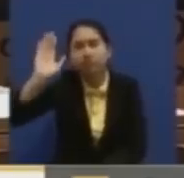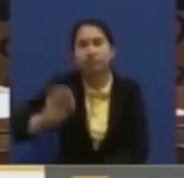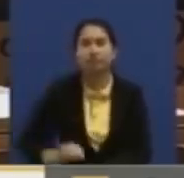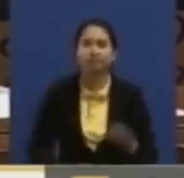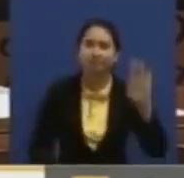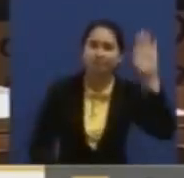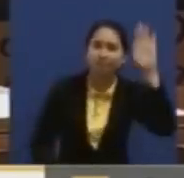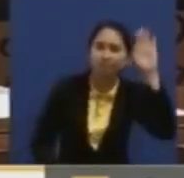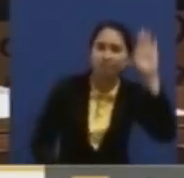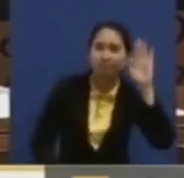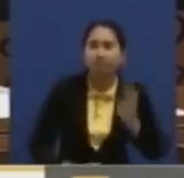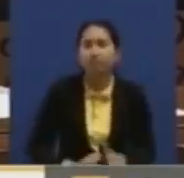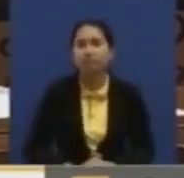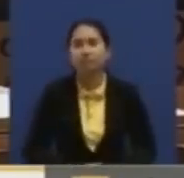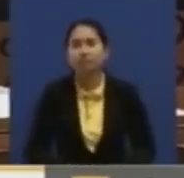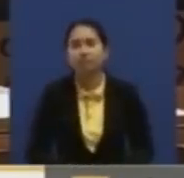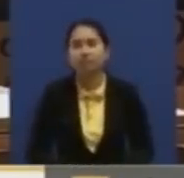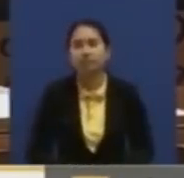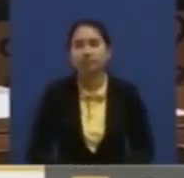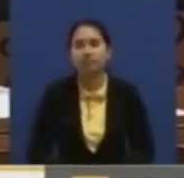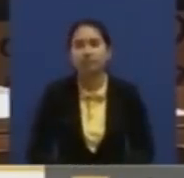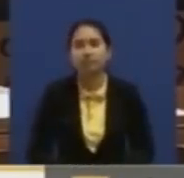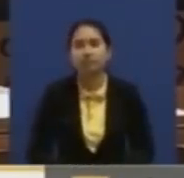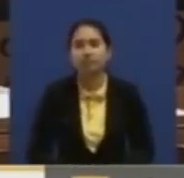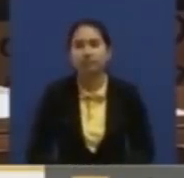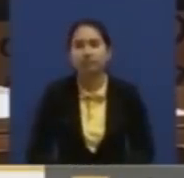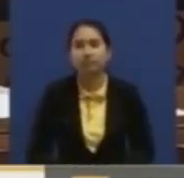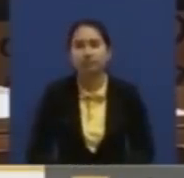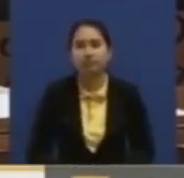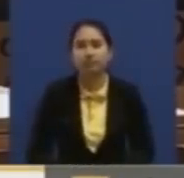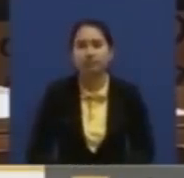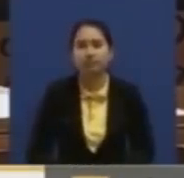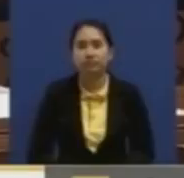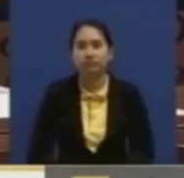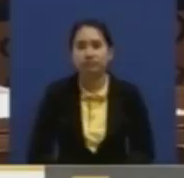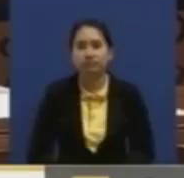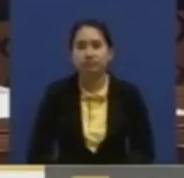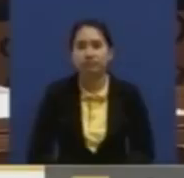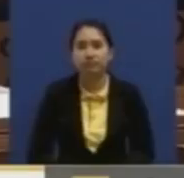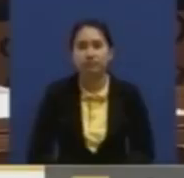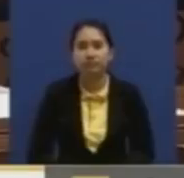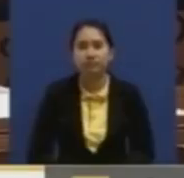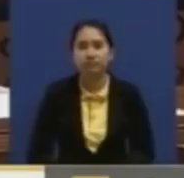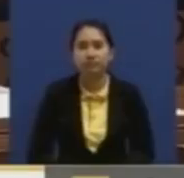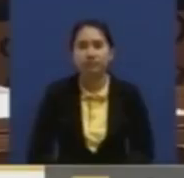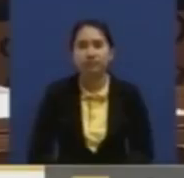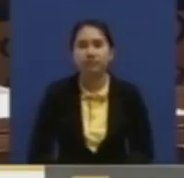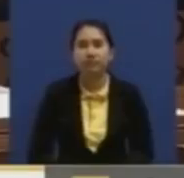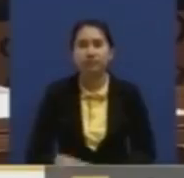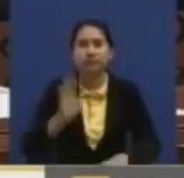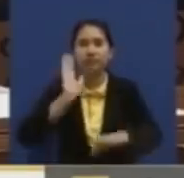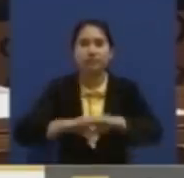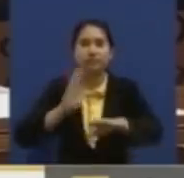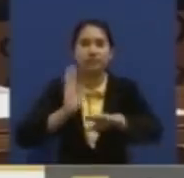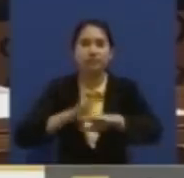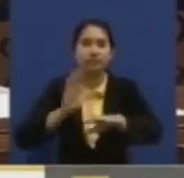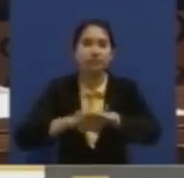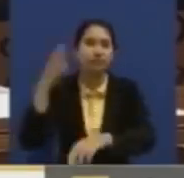นี้บ้างสิคะ ท่านประธานมาทางเพื่อไทยด้วยค่ะ ท่านประธานประชุม5นาทีครับ